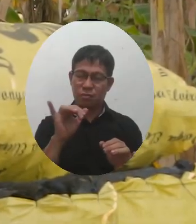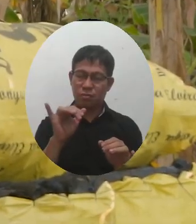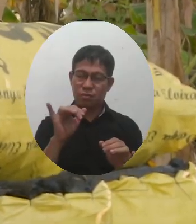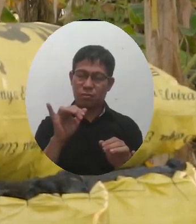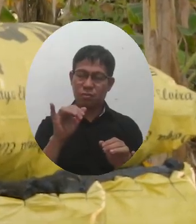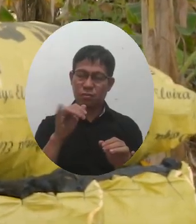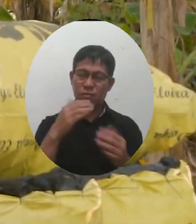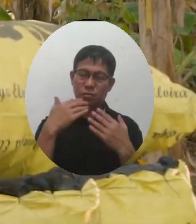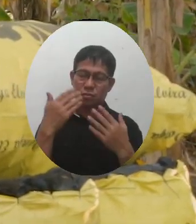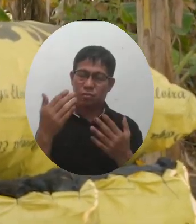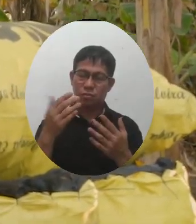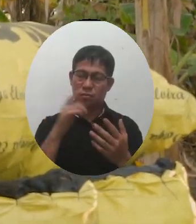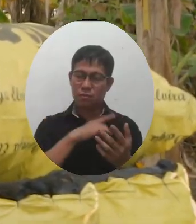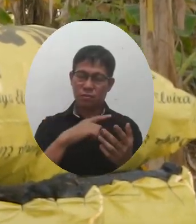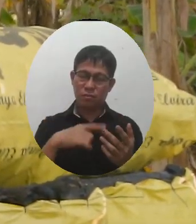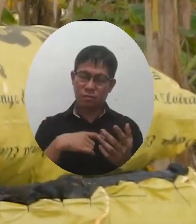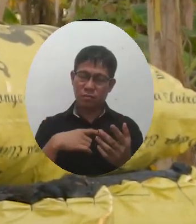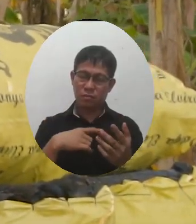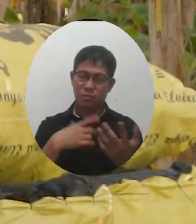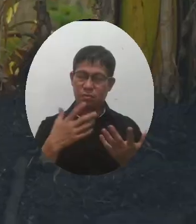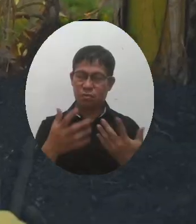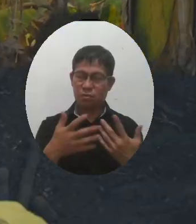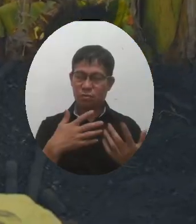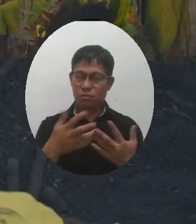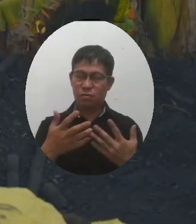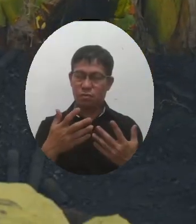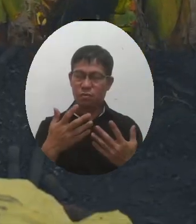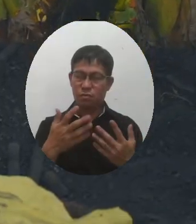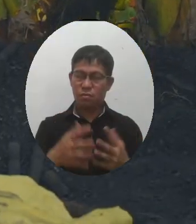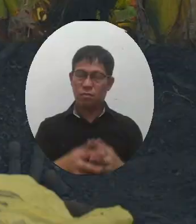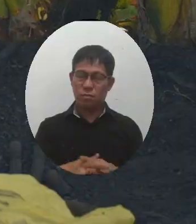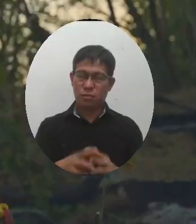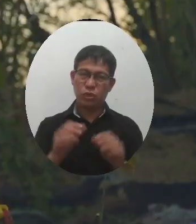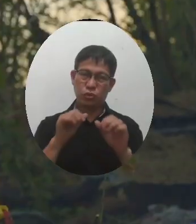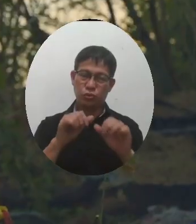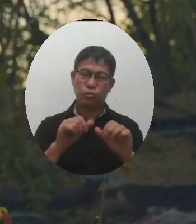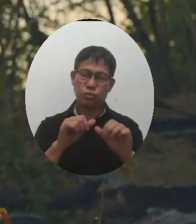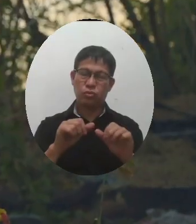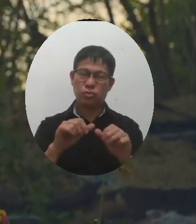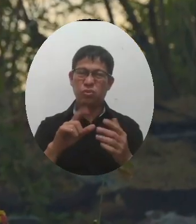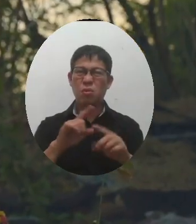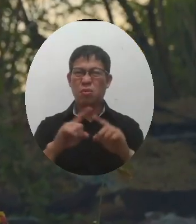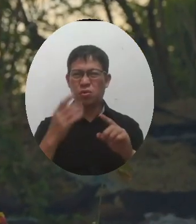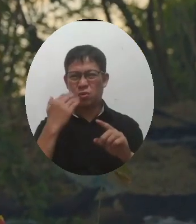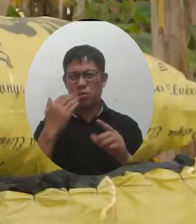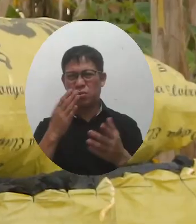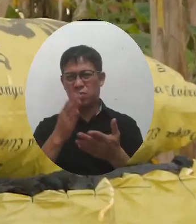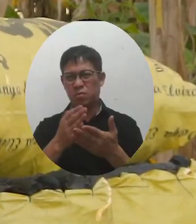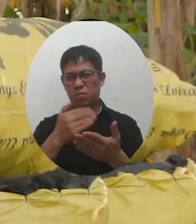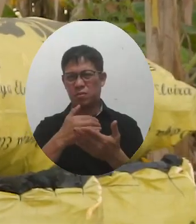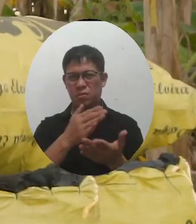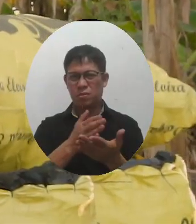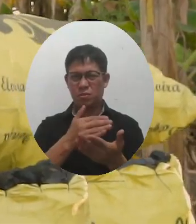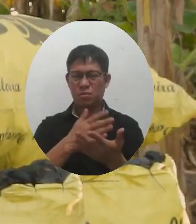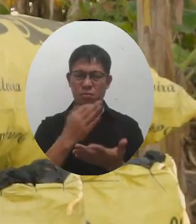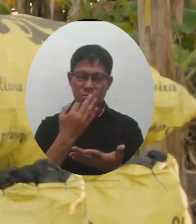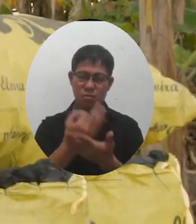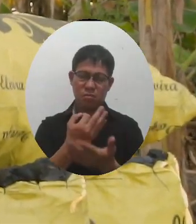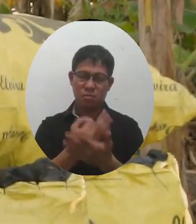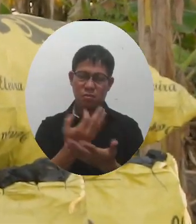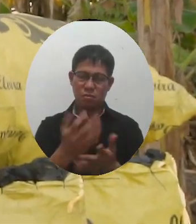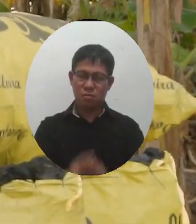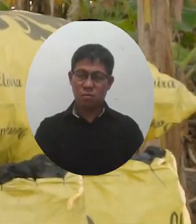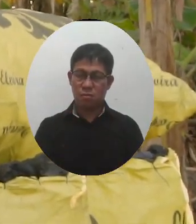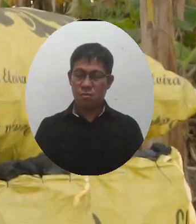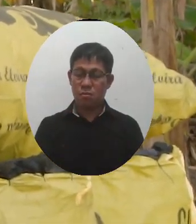nga, papasalamat ako sa Panginoon at kahit medyo kinukulang, kinakapos, hindi naman kapibabayaan ng